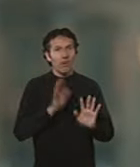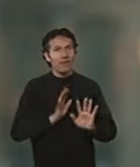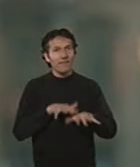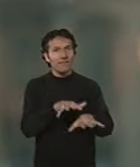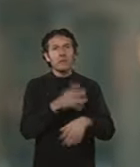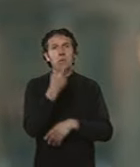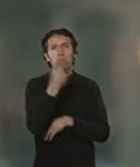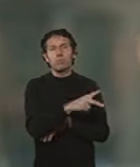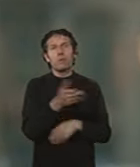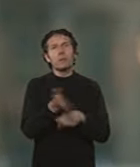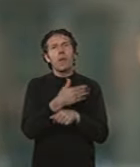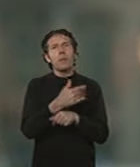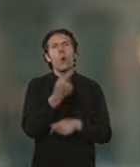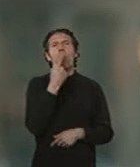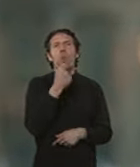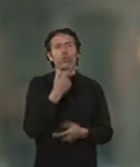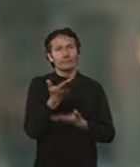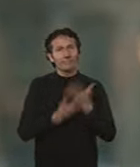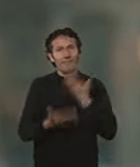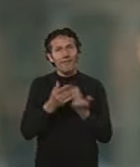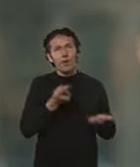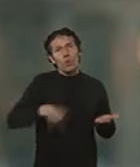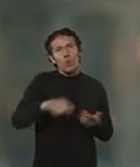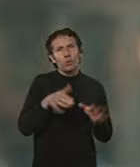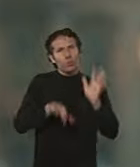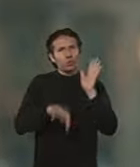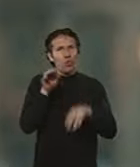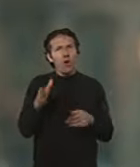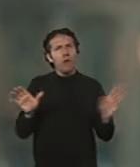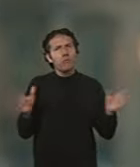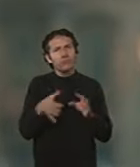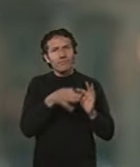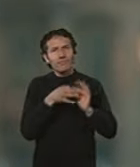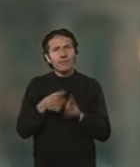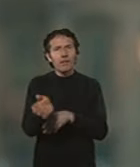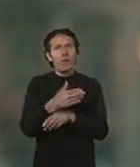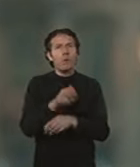drapeau rouge nous avons choisi de nous rassembler surous le drapeau